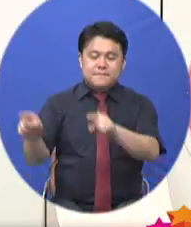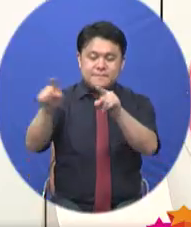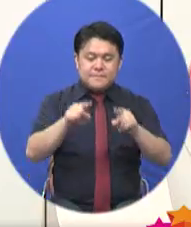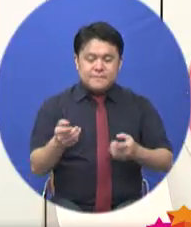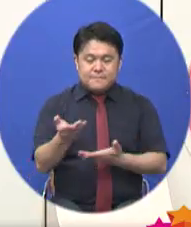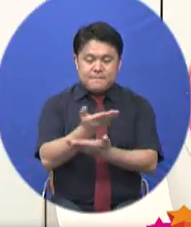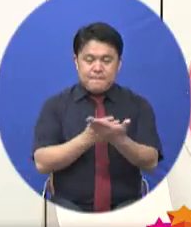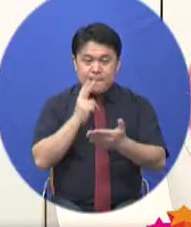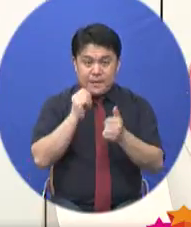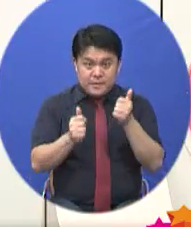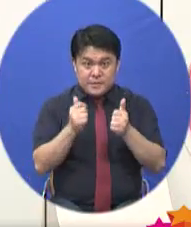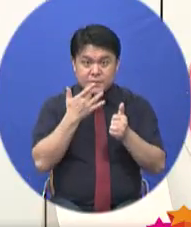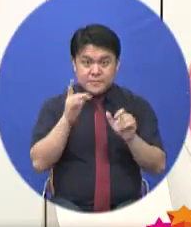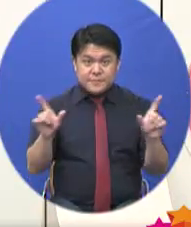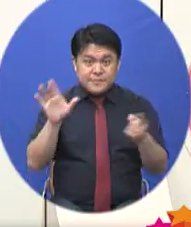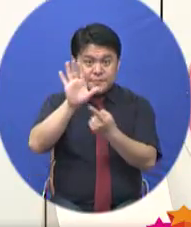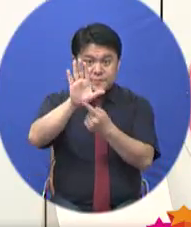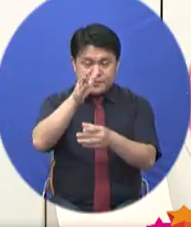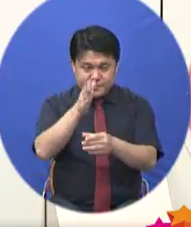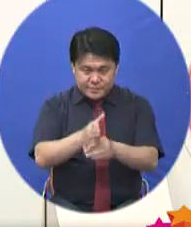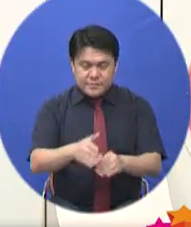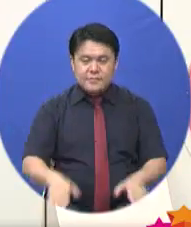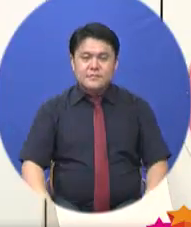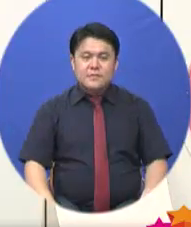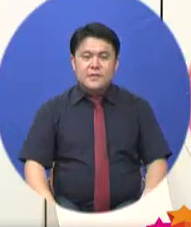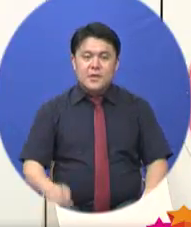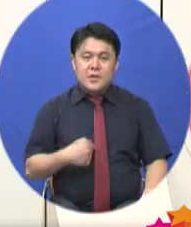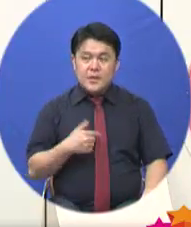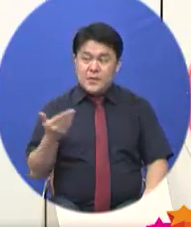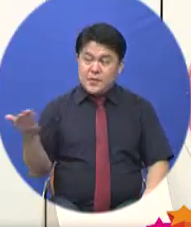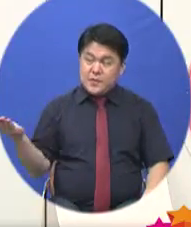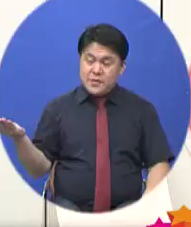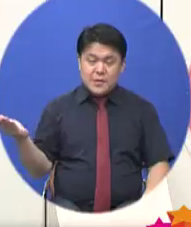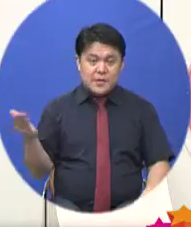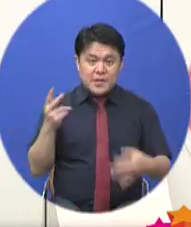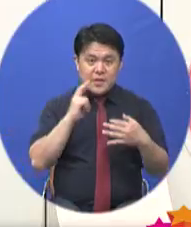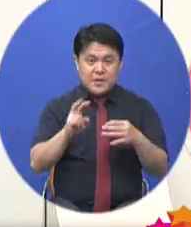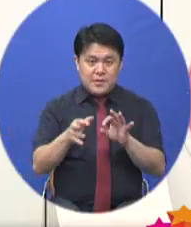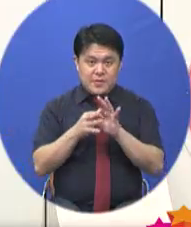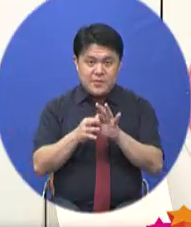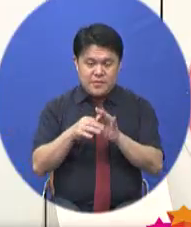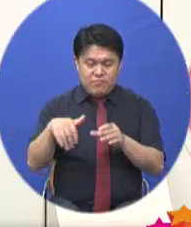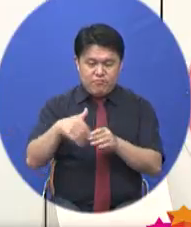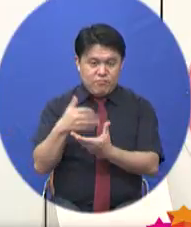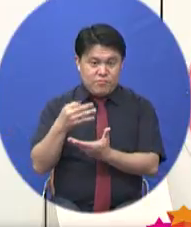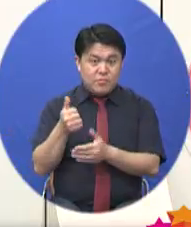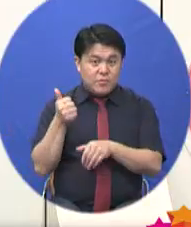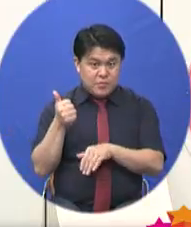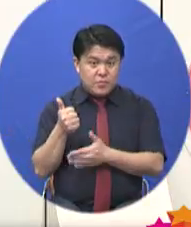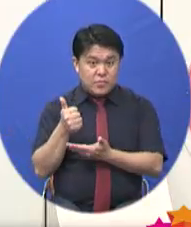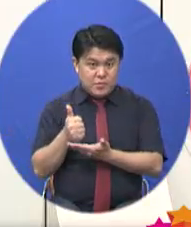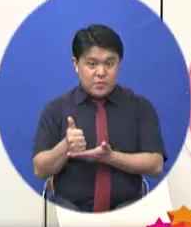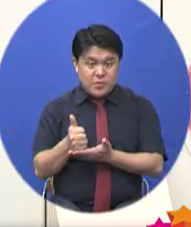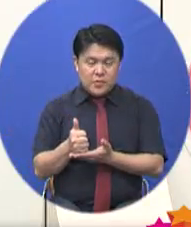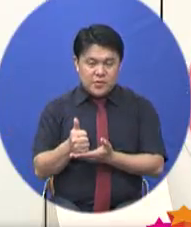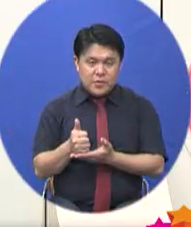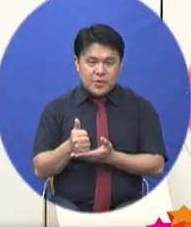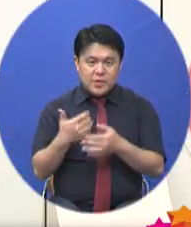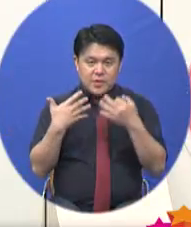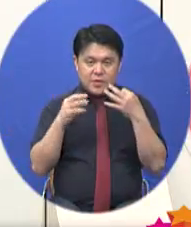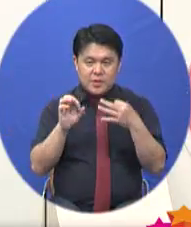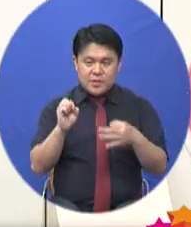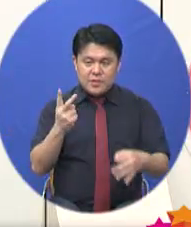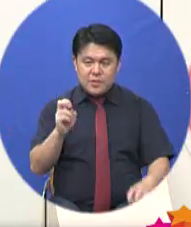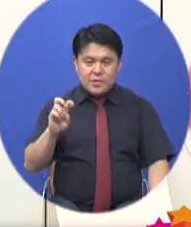나눔 노래자랑 화요일 함께하고 계신데요. 제 옆에는 우리 가요계 인간문화재 원로 가수